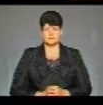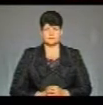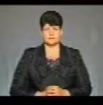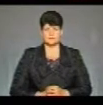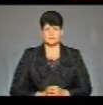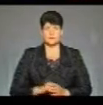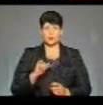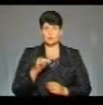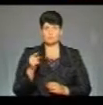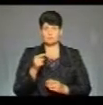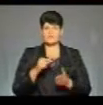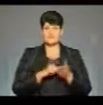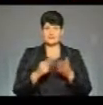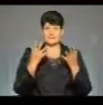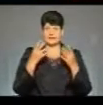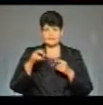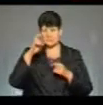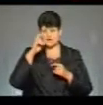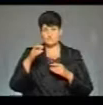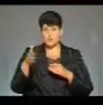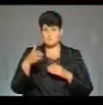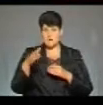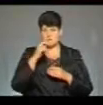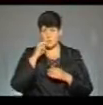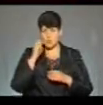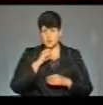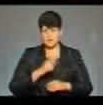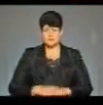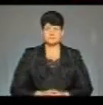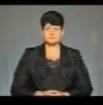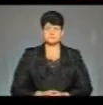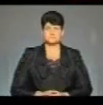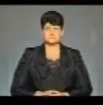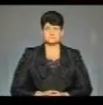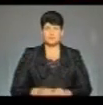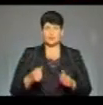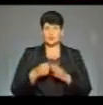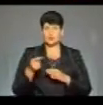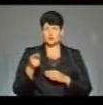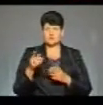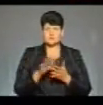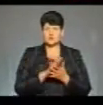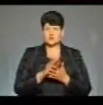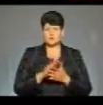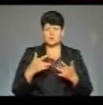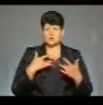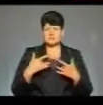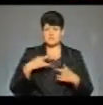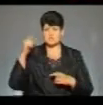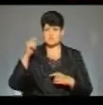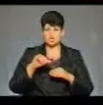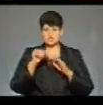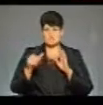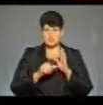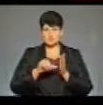У Тернополі відзначають День державного прапора України. До Тернополя з безкоштовним концертом приїхали